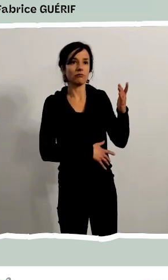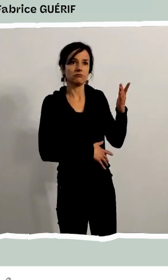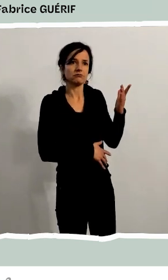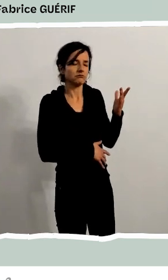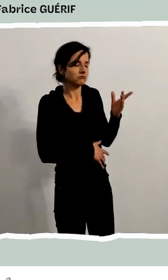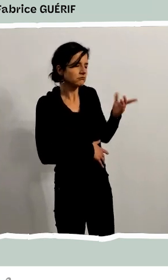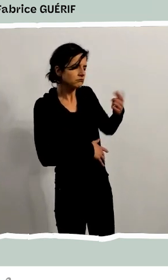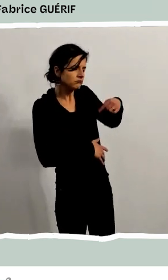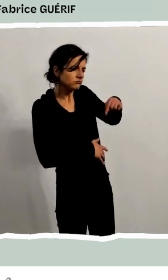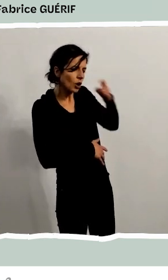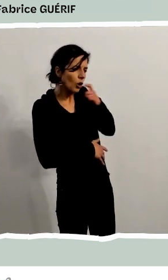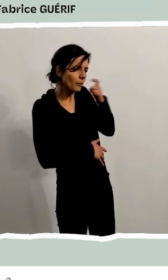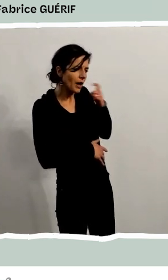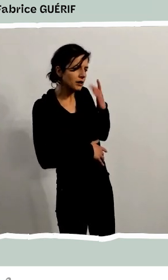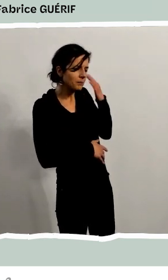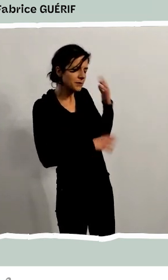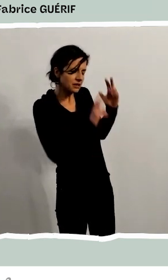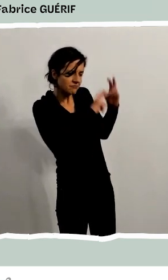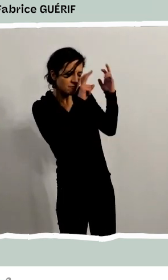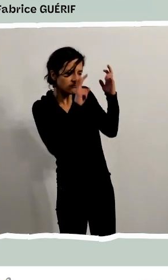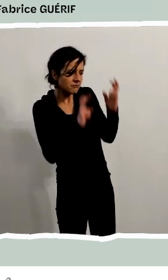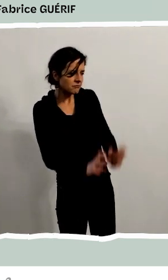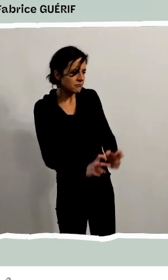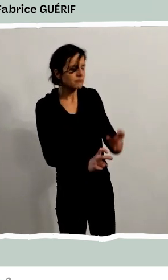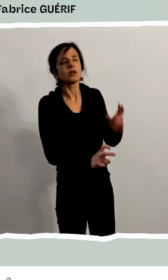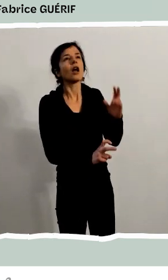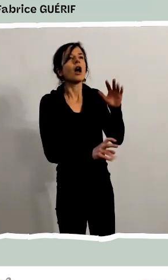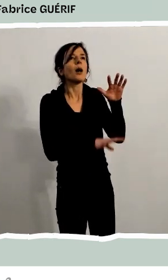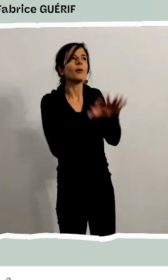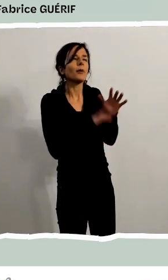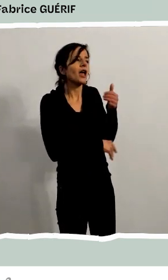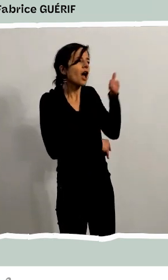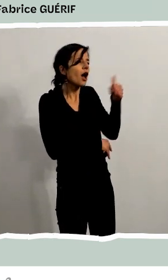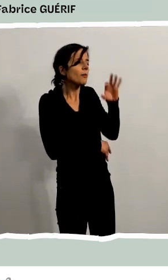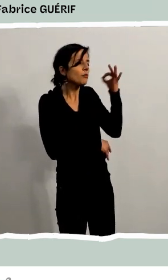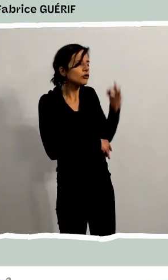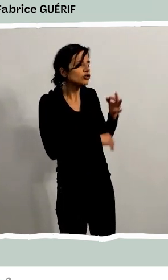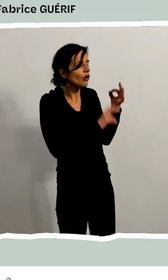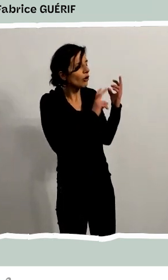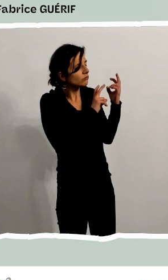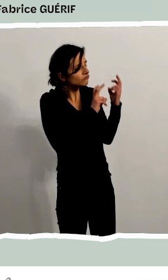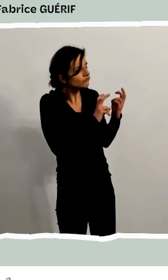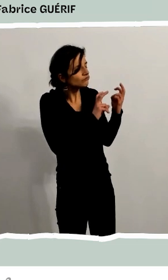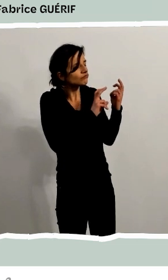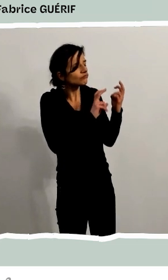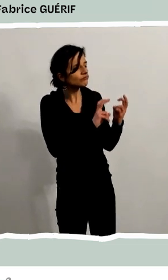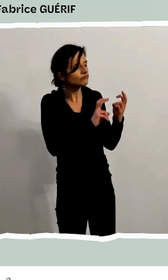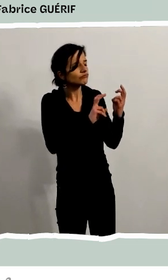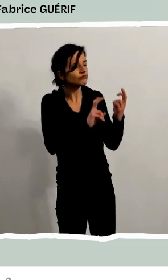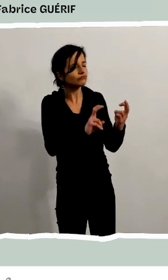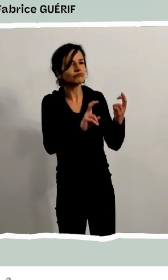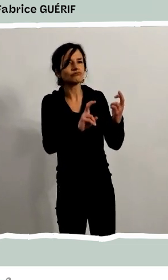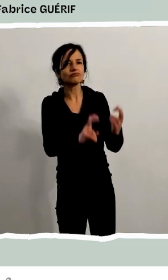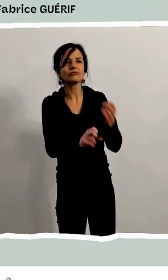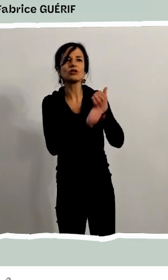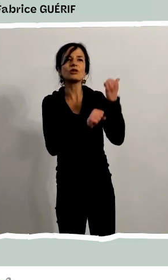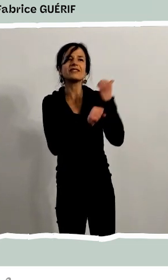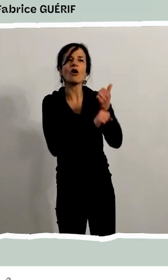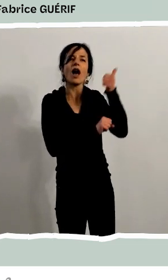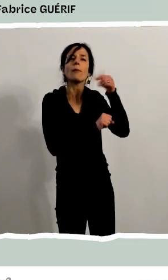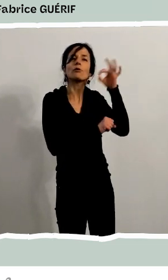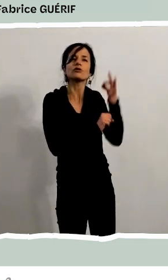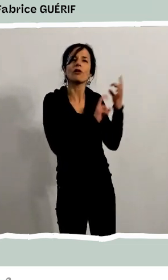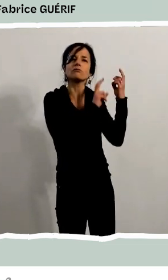diminution de production de spermatozoïdes était de l'ordre de 1% en moins tous les ans. Et vous voyez que depuis